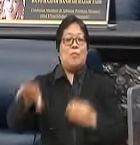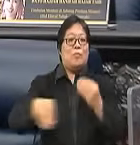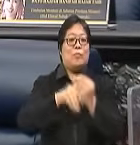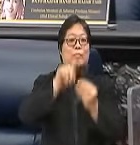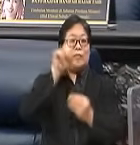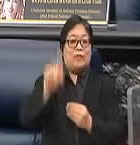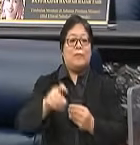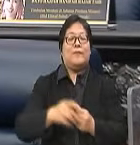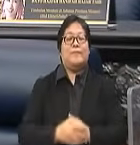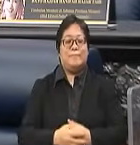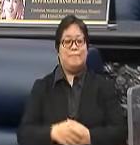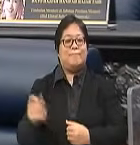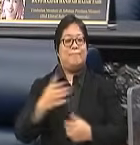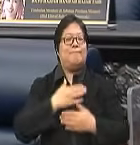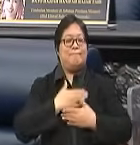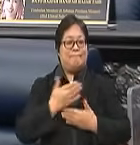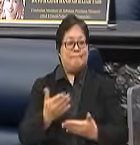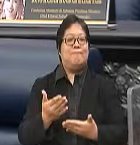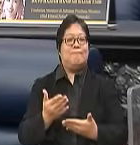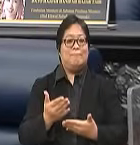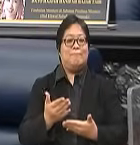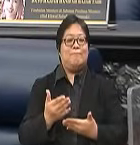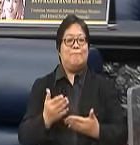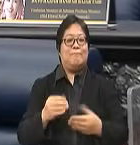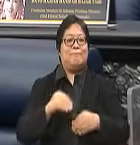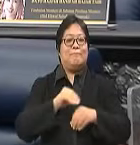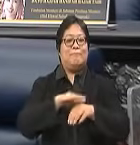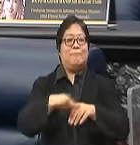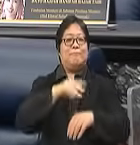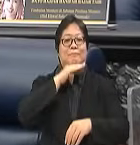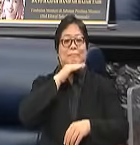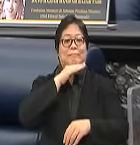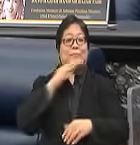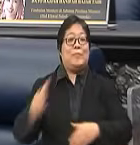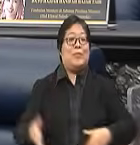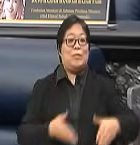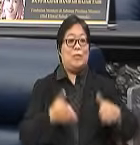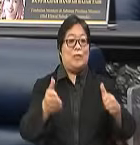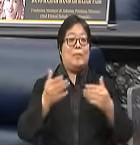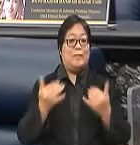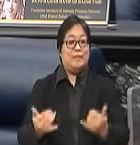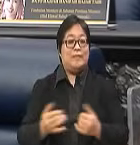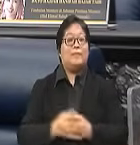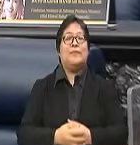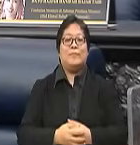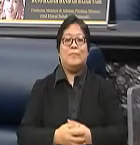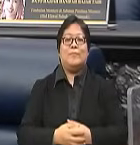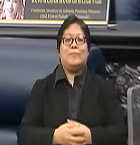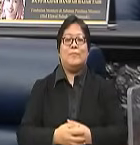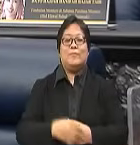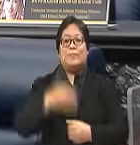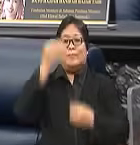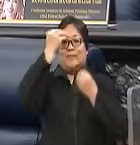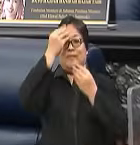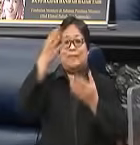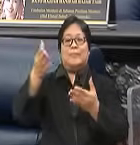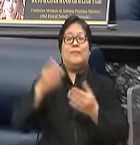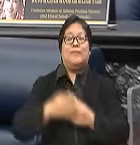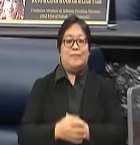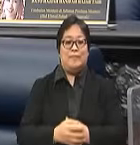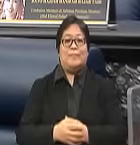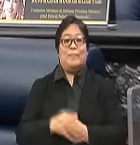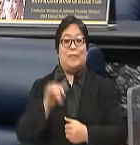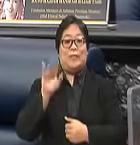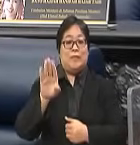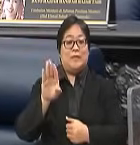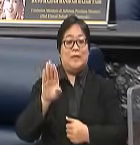dianggap prihatin krandegan the pencemaran isu pencemaran kali di sepanjang sungai yang untuk makluman dan level